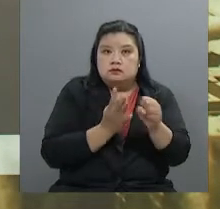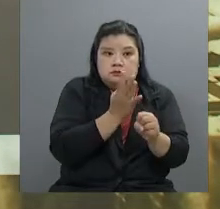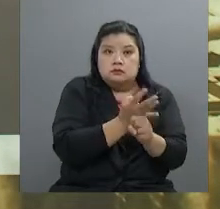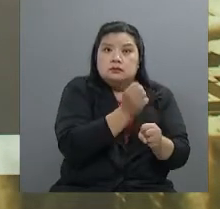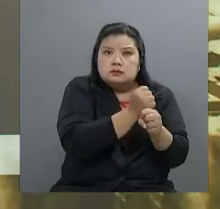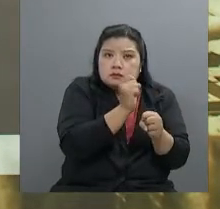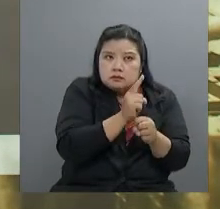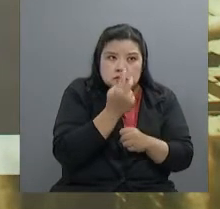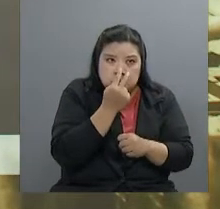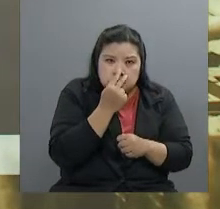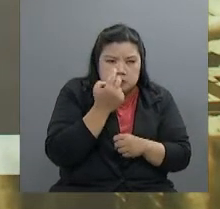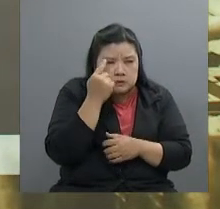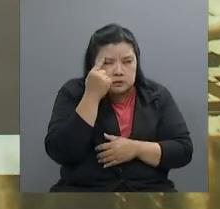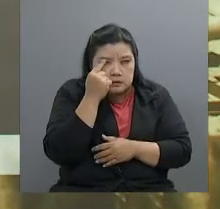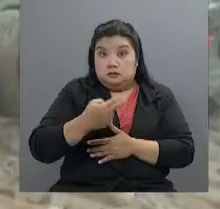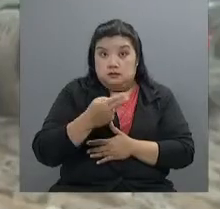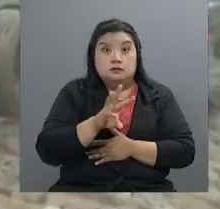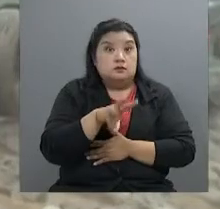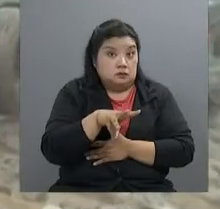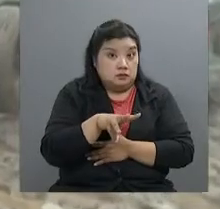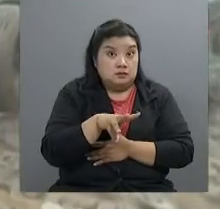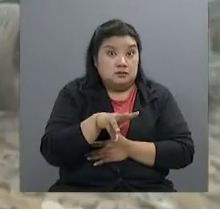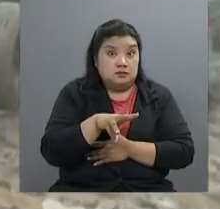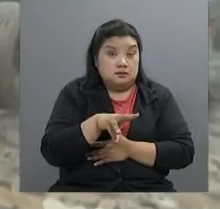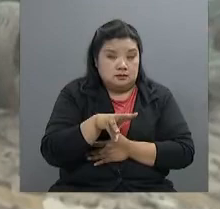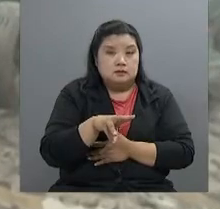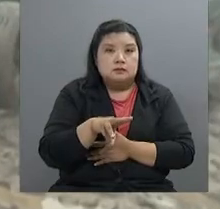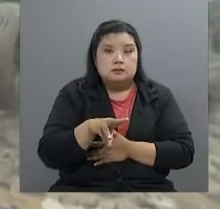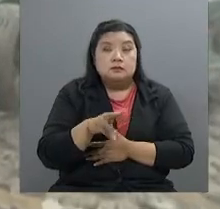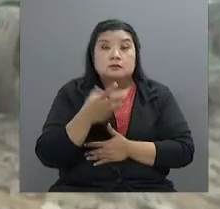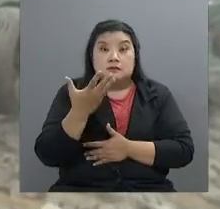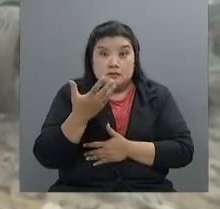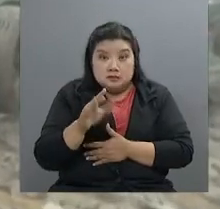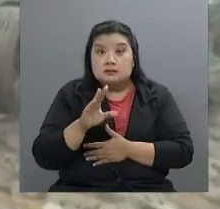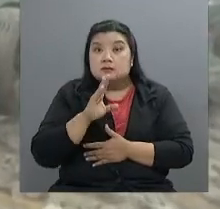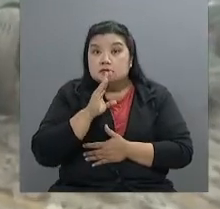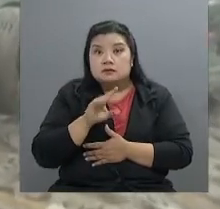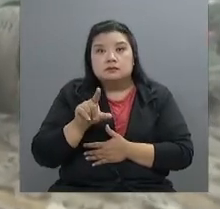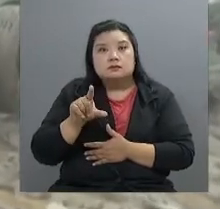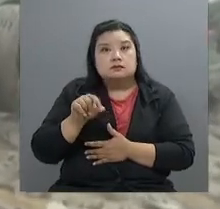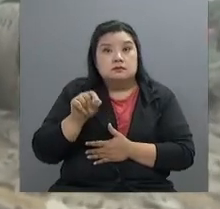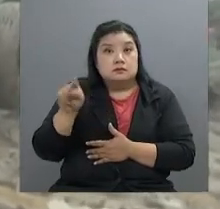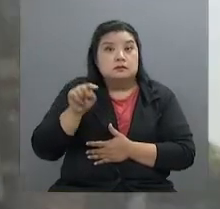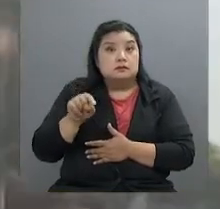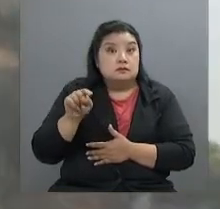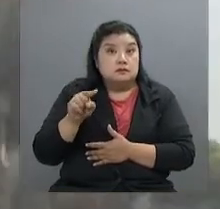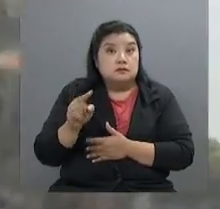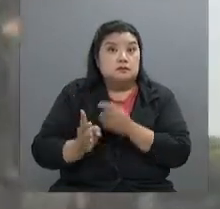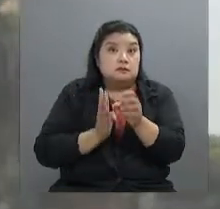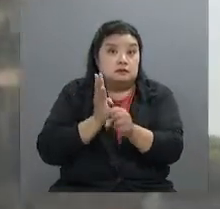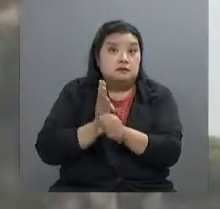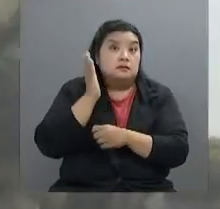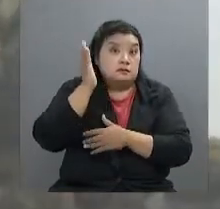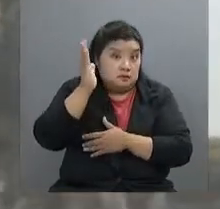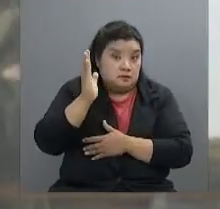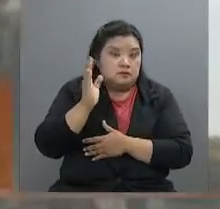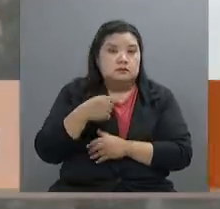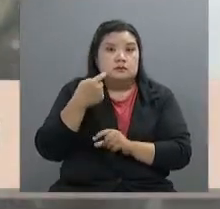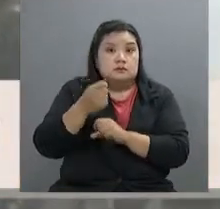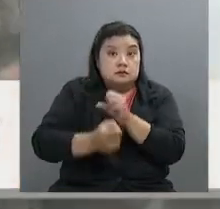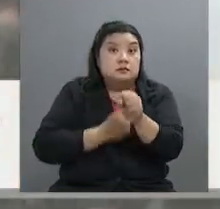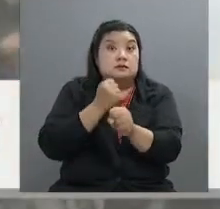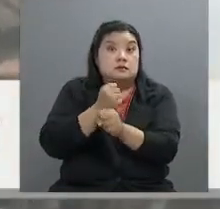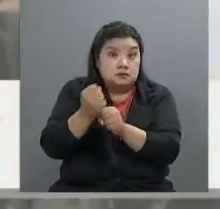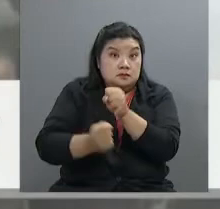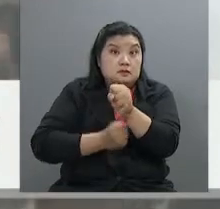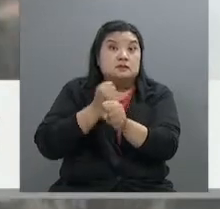คะนั่นเท่ากับว่าอีก 4ปีนับจากนี้ในแต่ละปีค่ะอินเดียจะมีทหาร